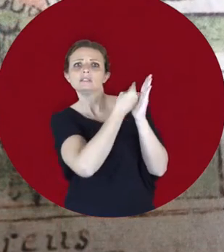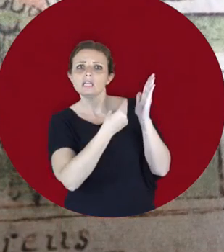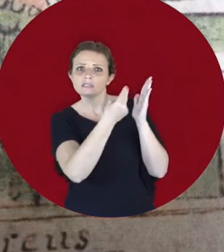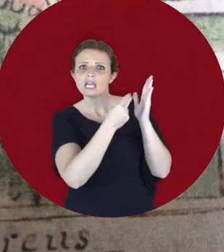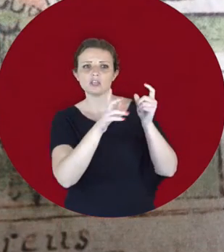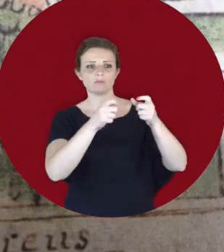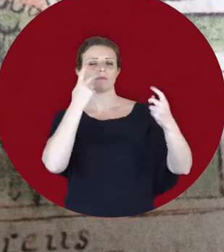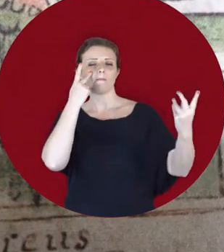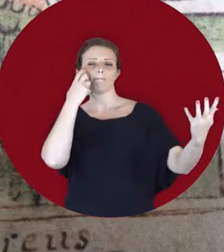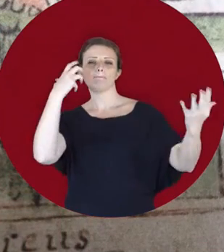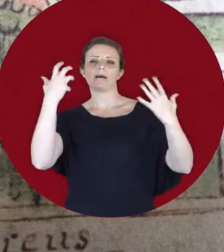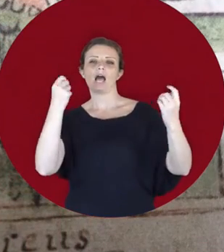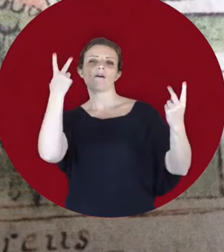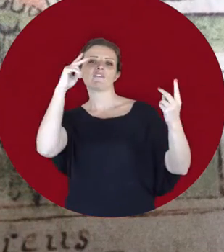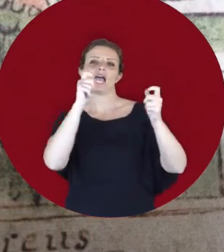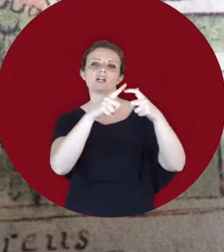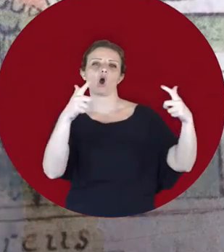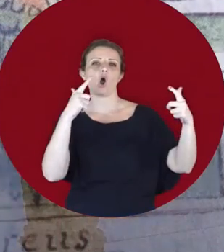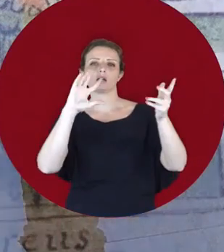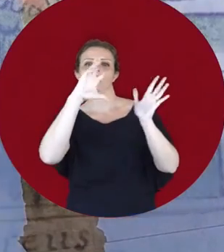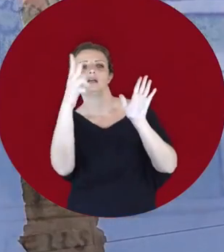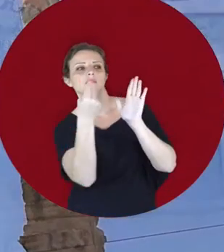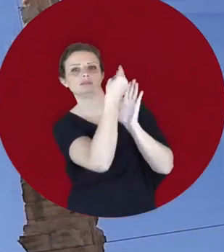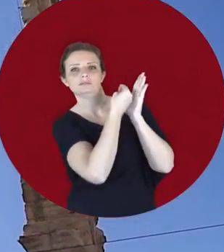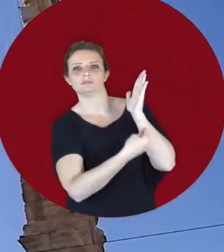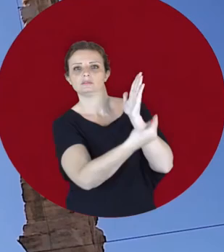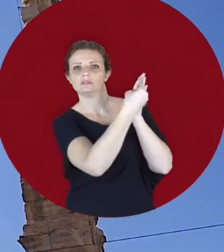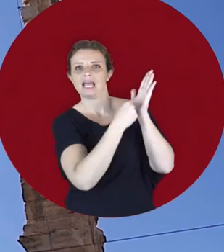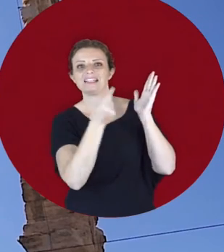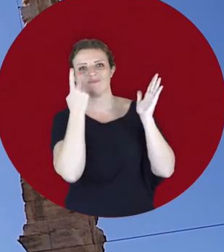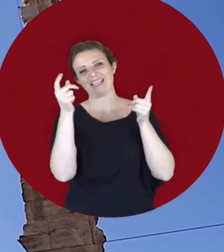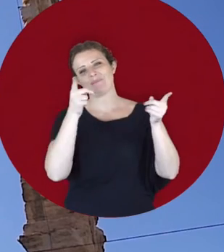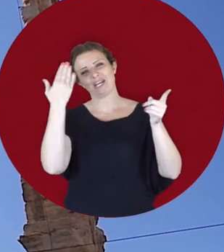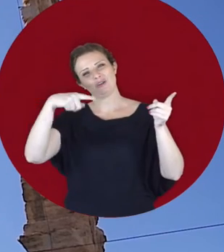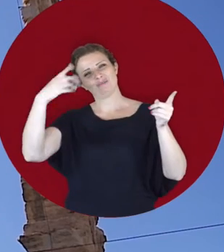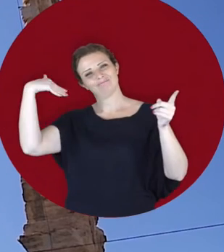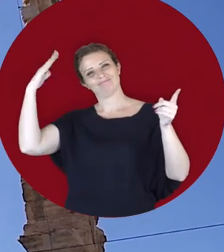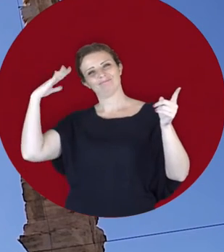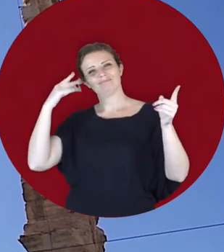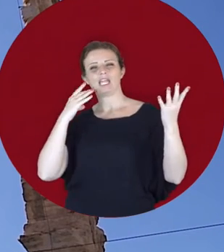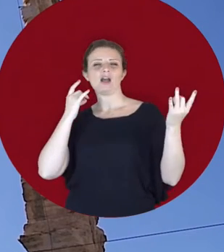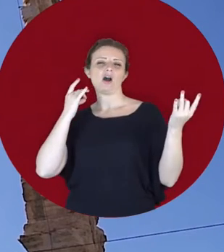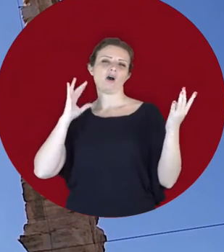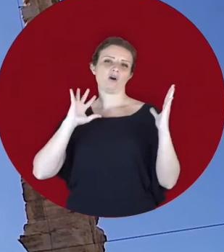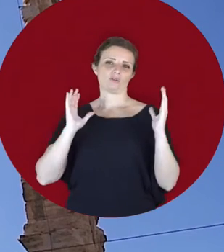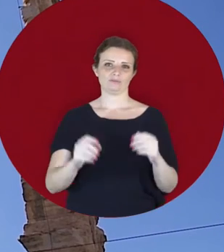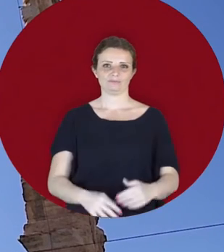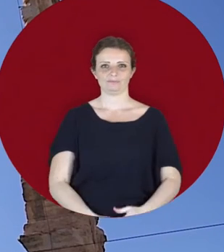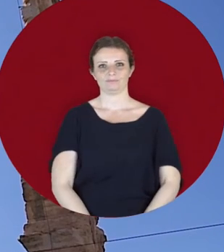limpida della magnificenza monumentale che ancora caratterizzava la città dei suoi tempi.